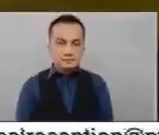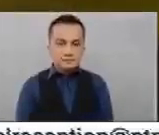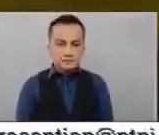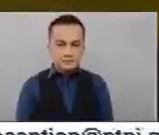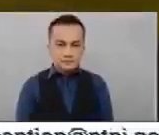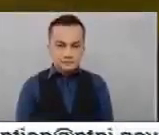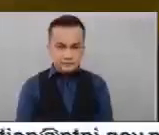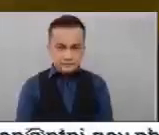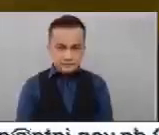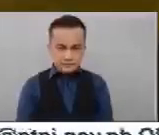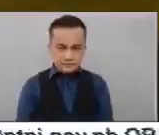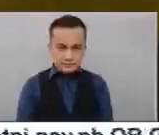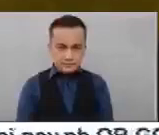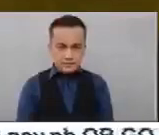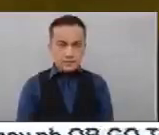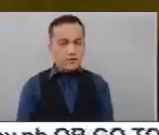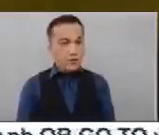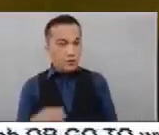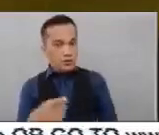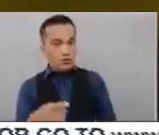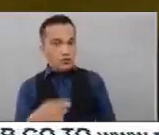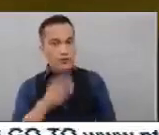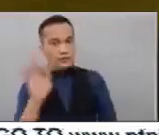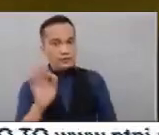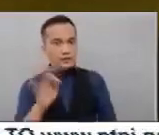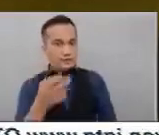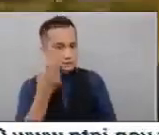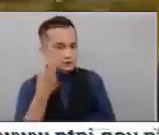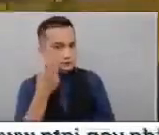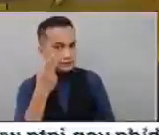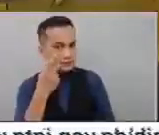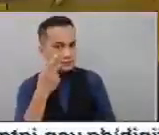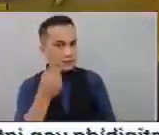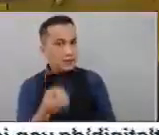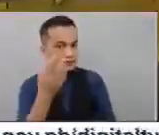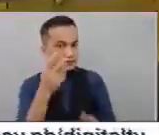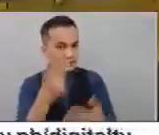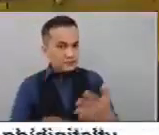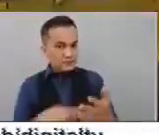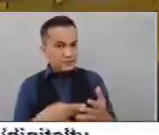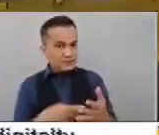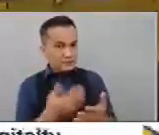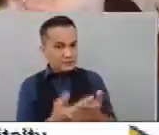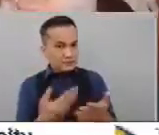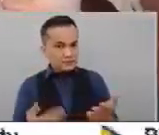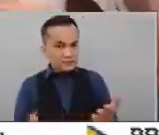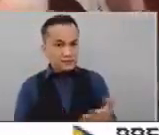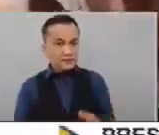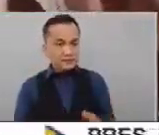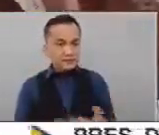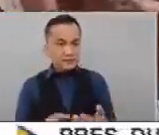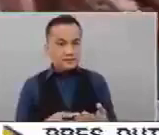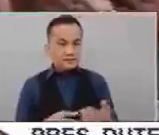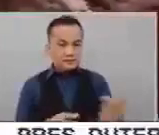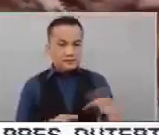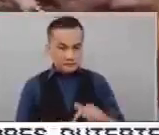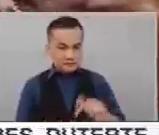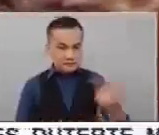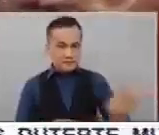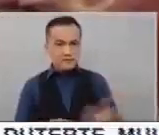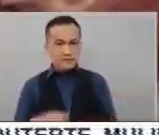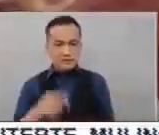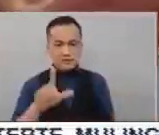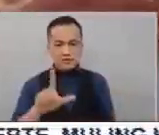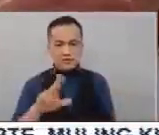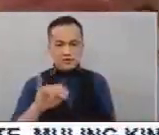360 to 370 pesos per kilo. Bumaba yan ng 10 piso. Ang baka na laman, 400 to